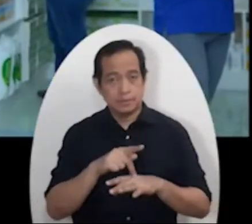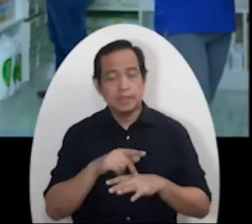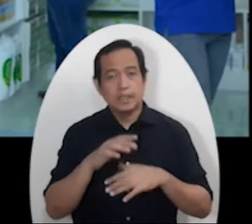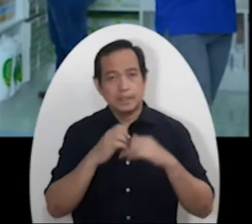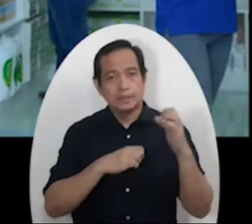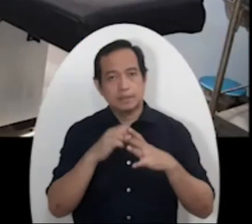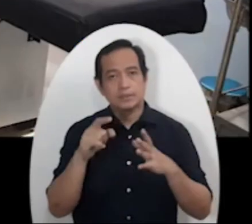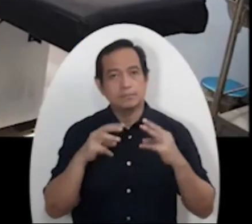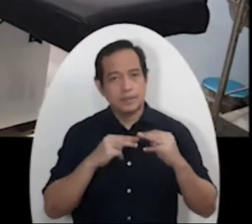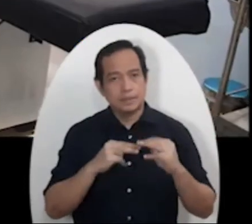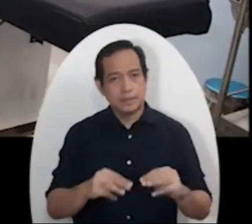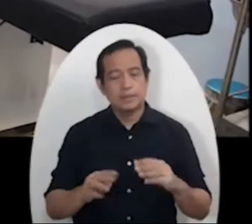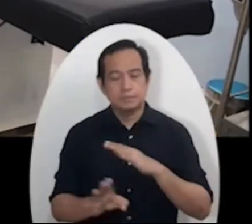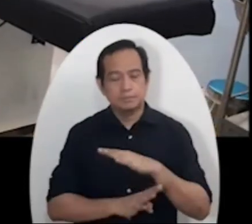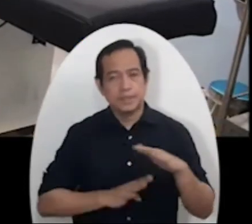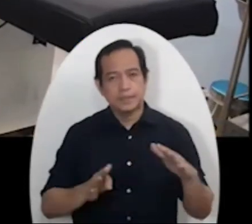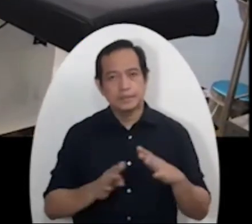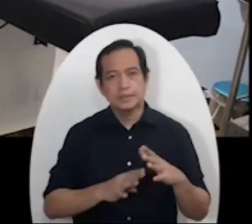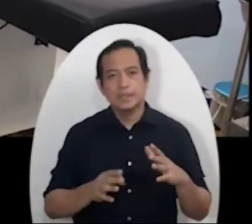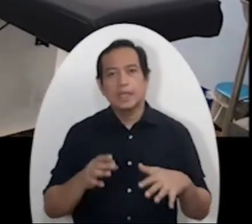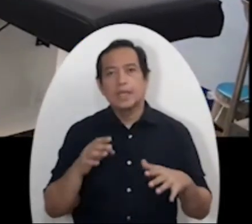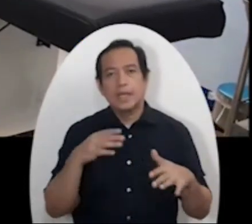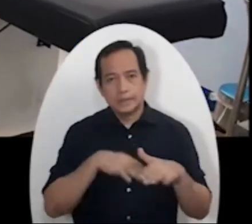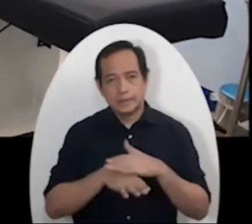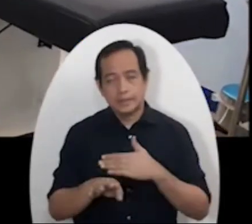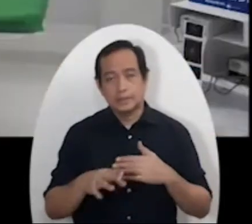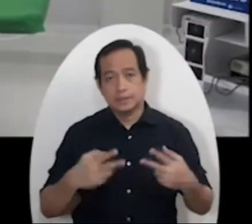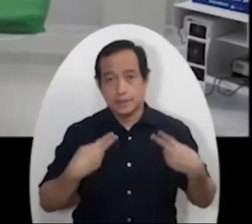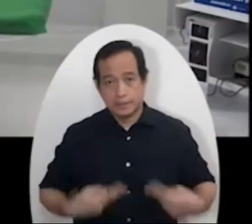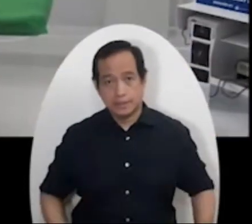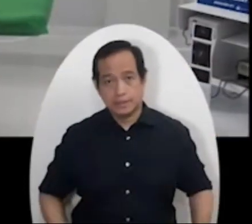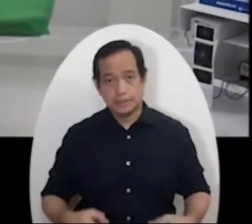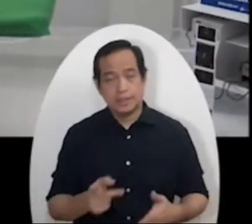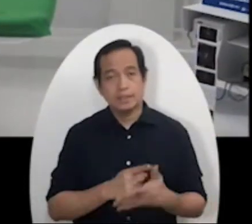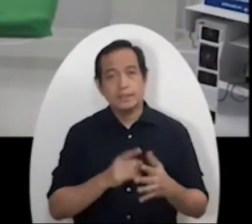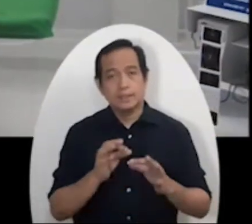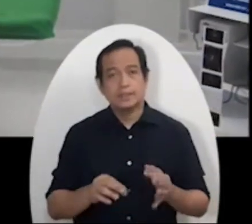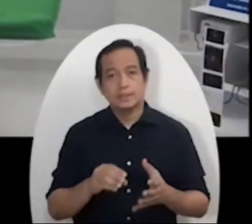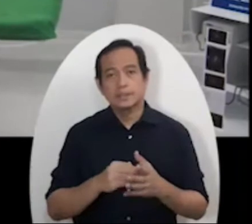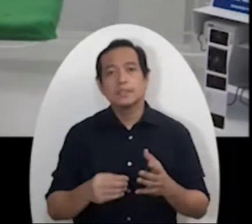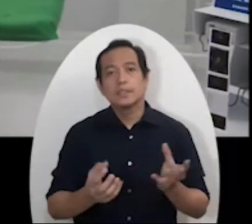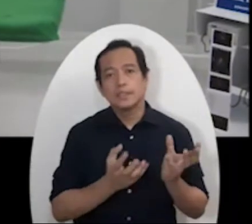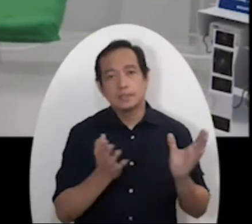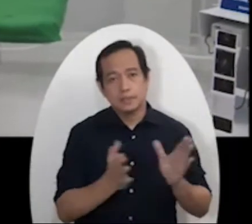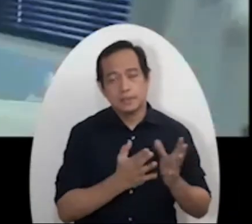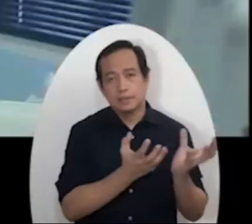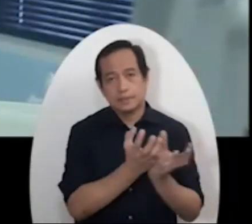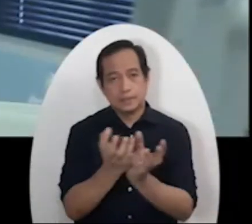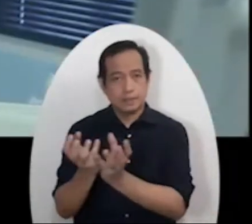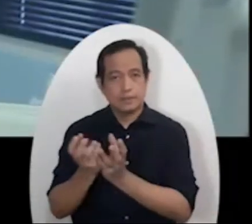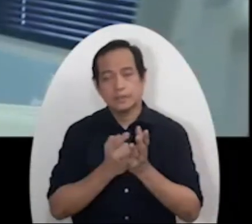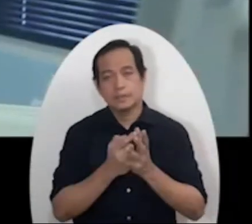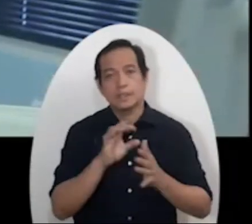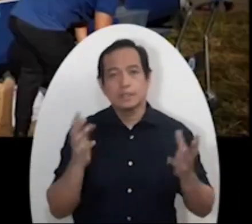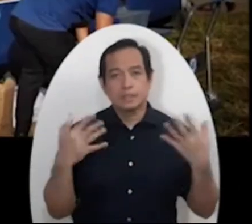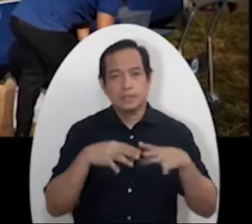po yung daan. Ano po, bigla po akong natapilo. At saka yung tuhod ko